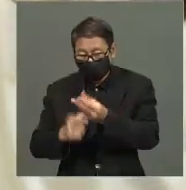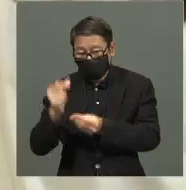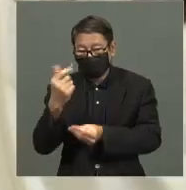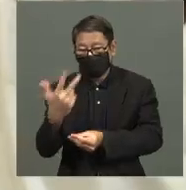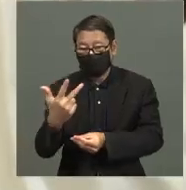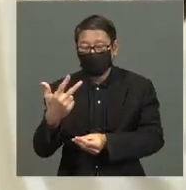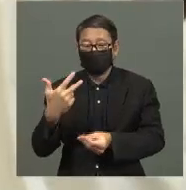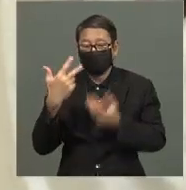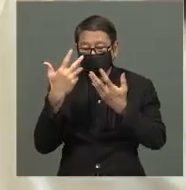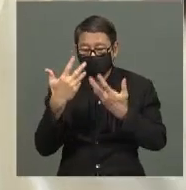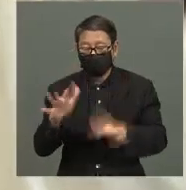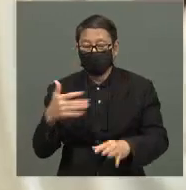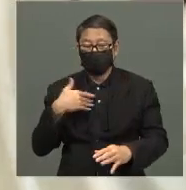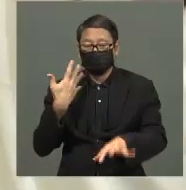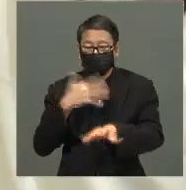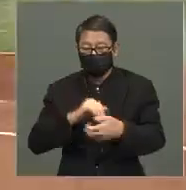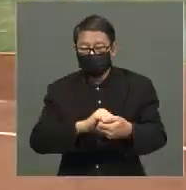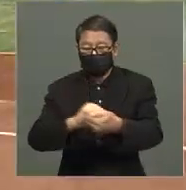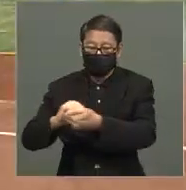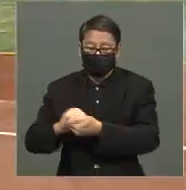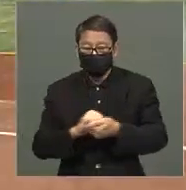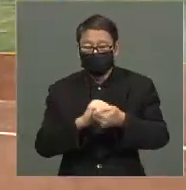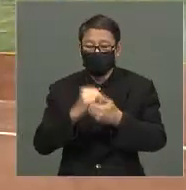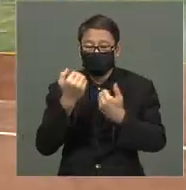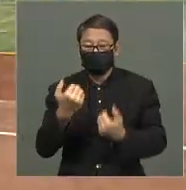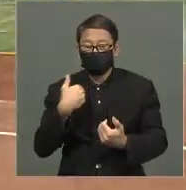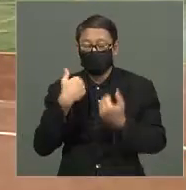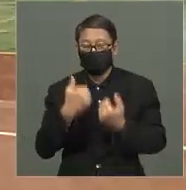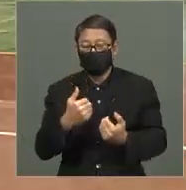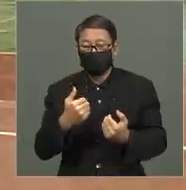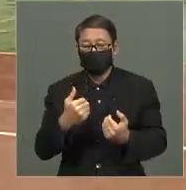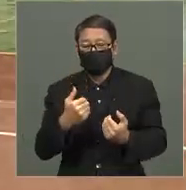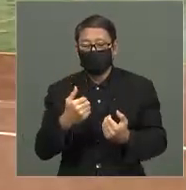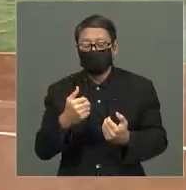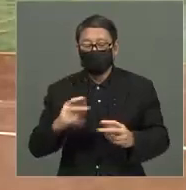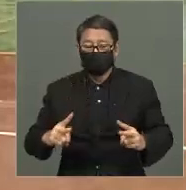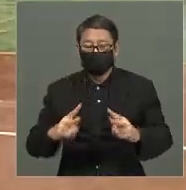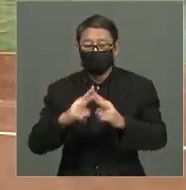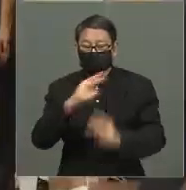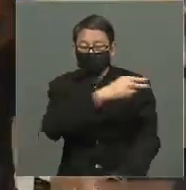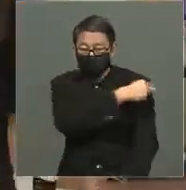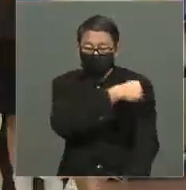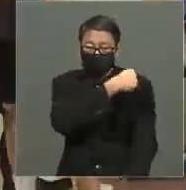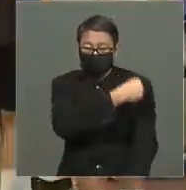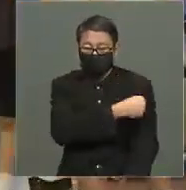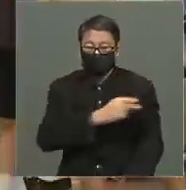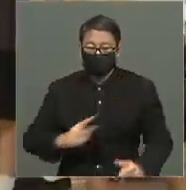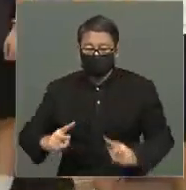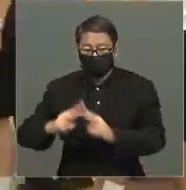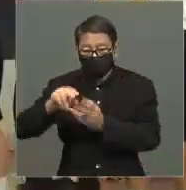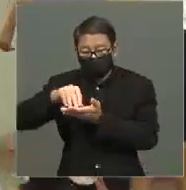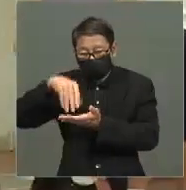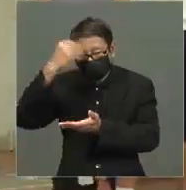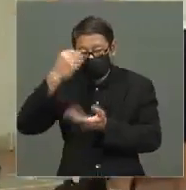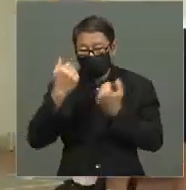คะนอกจากนี้ยังได้ประสานความร่วมมือกับทางสำนักการศึกษากระทรวงสาธารณสุขกระทรวงศึกษาธิ